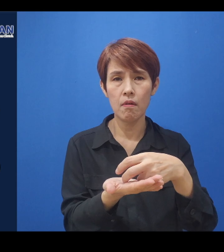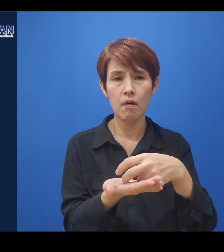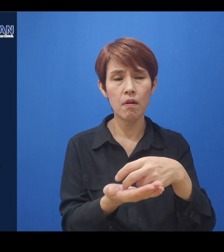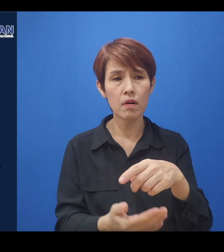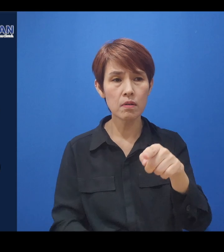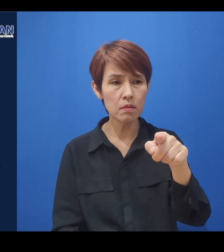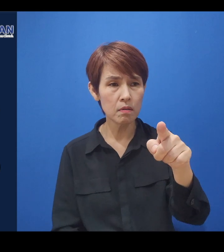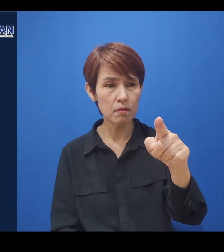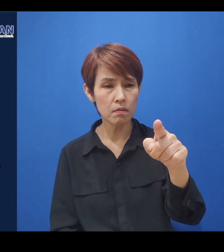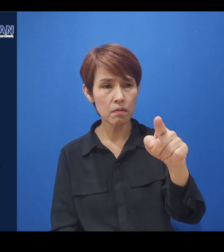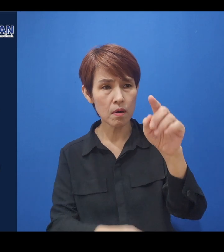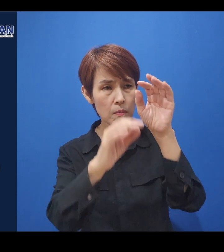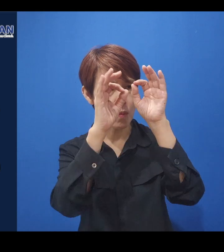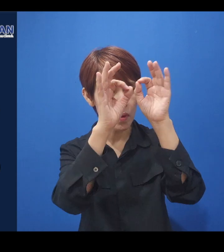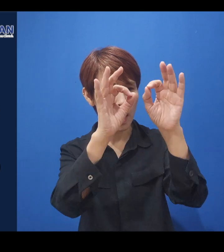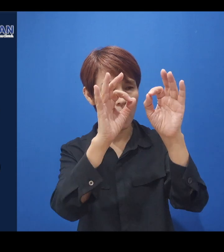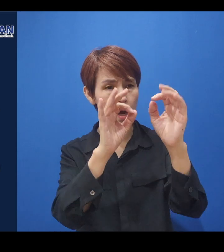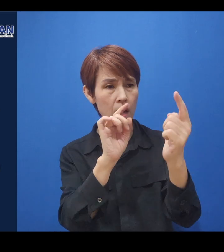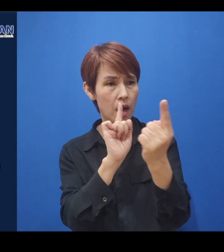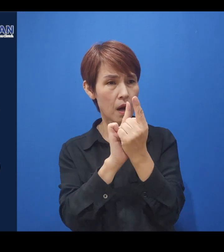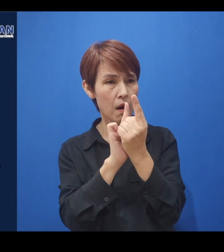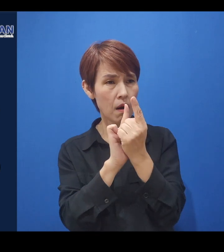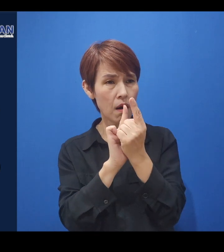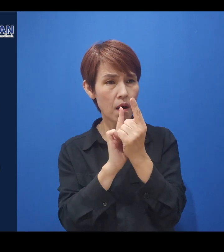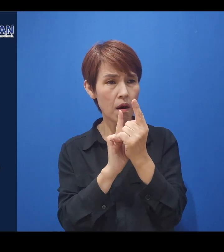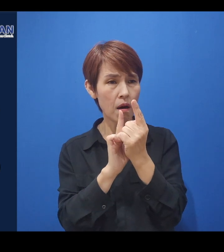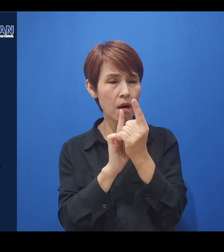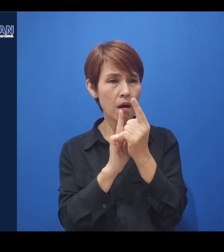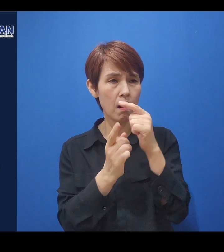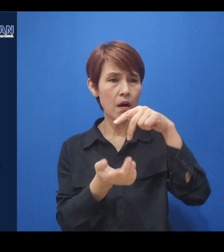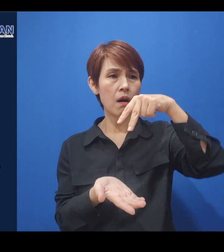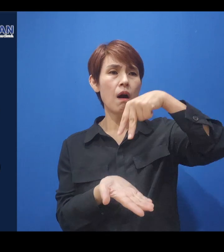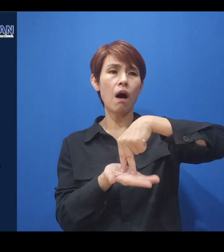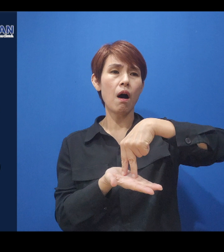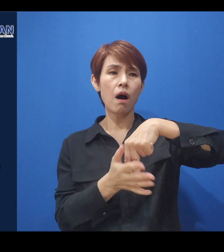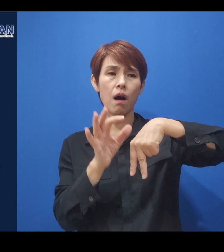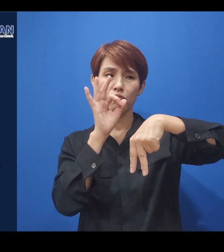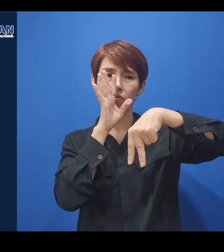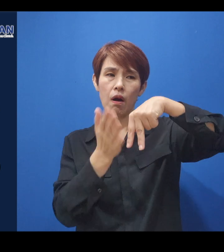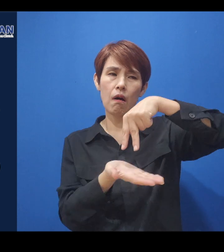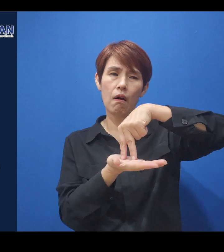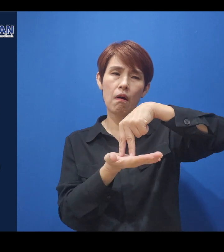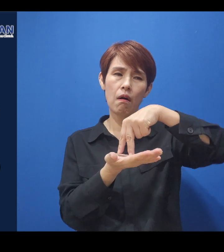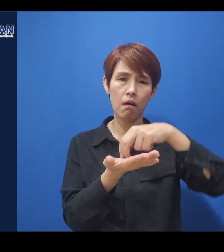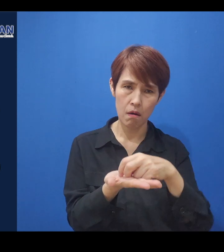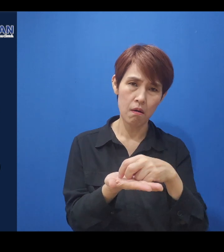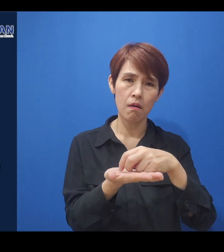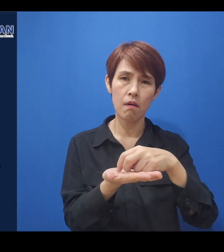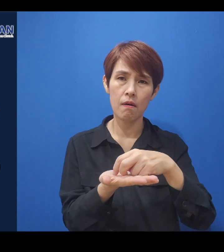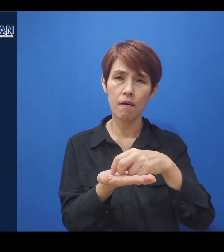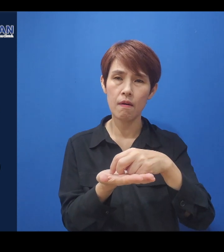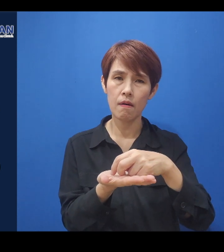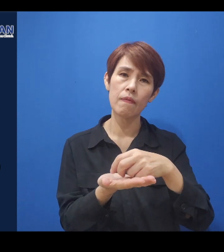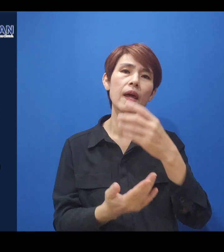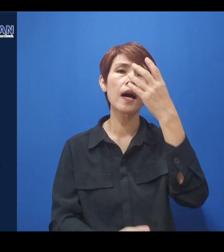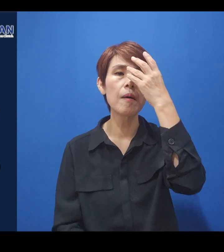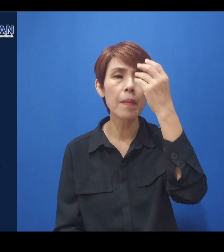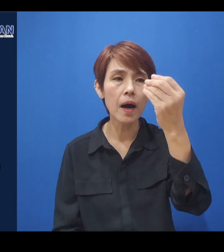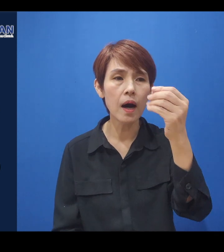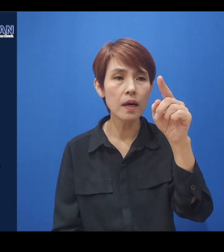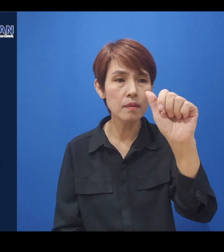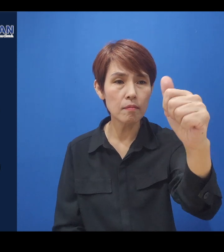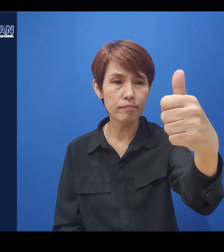그분을 뵈니까 그냥 넘어져요. 죽은 자 같이 됐어요. 그랬더니 내가 목격했던 그분이